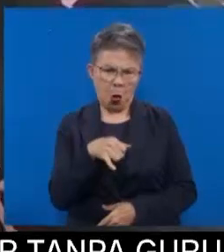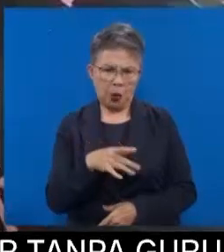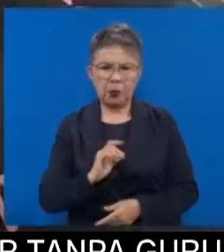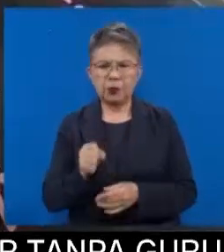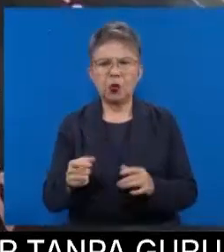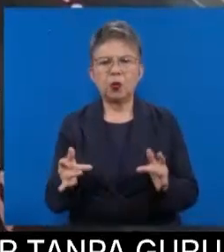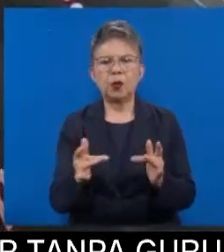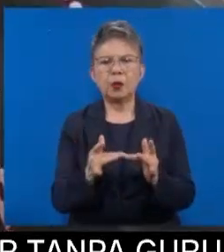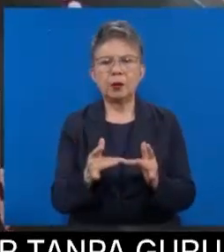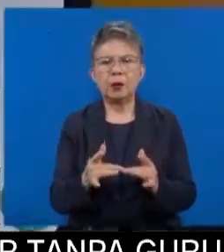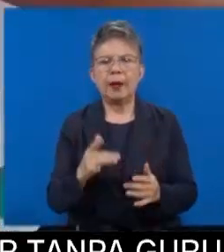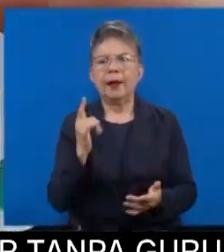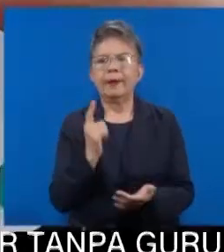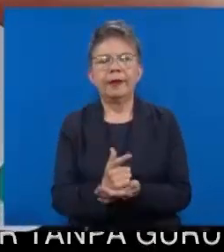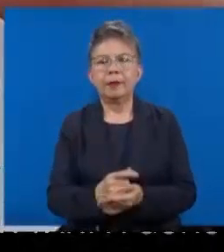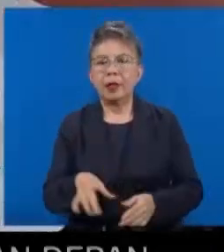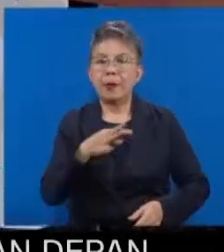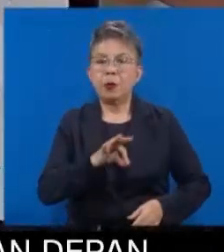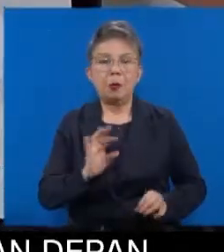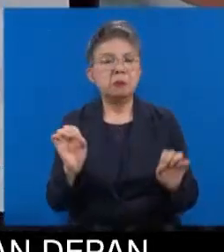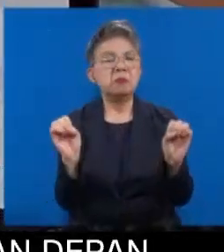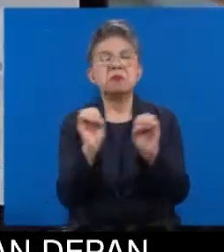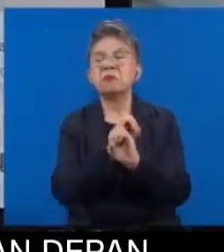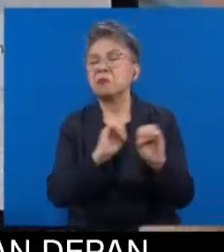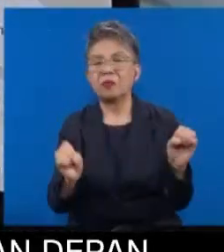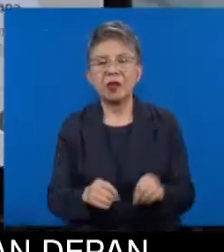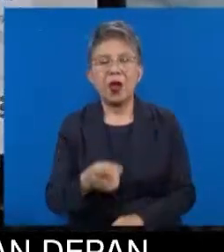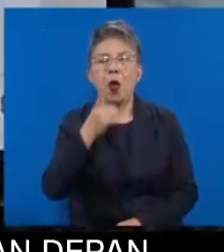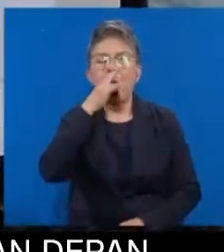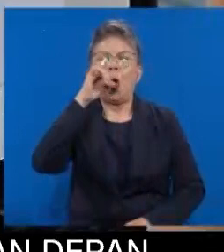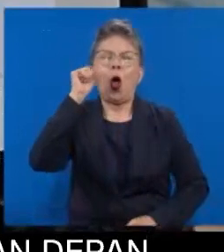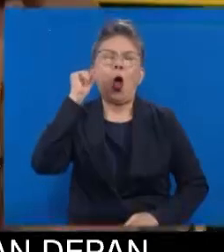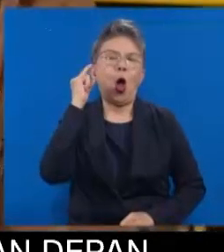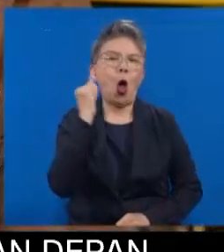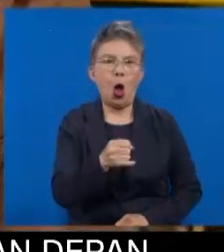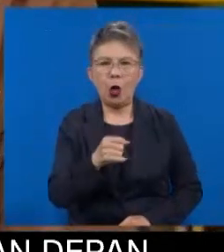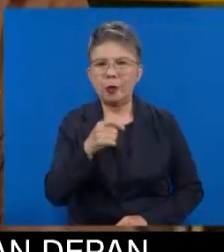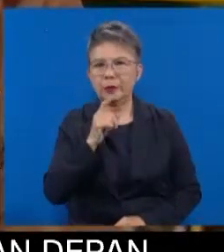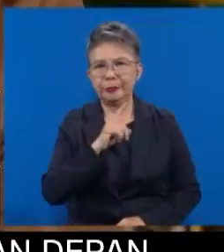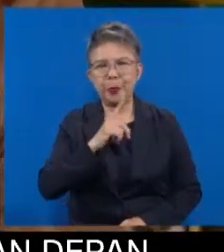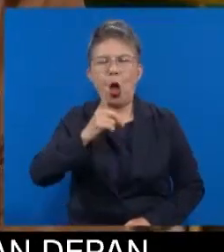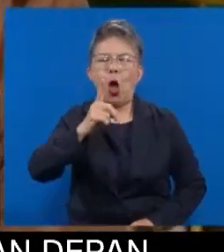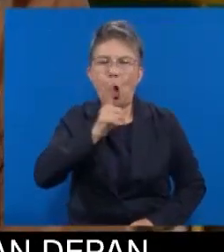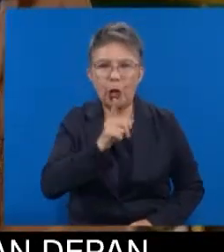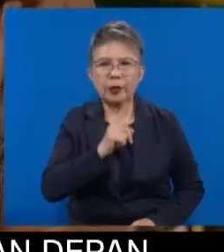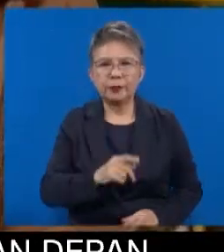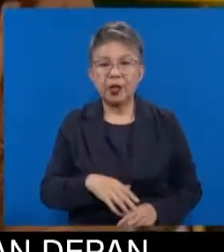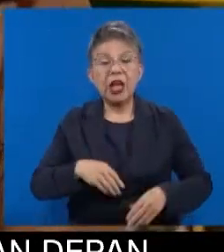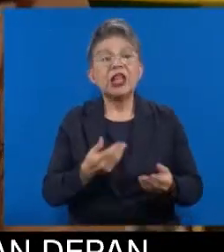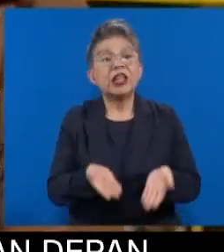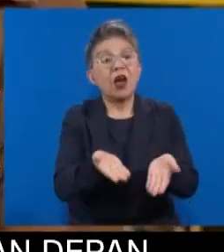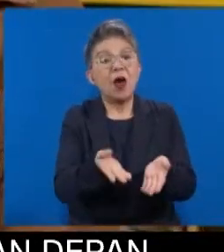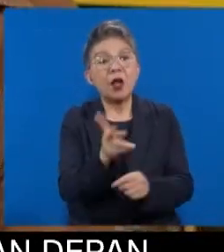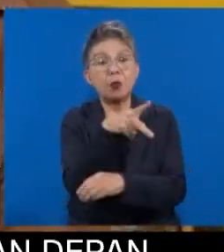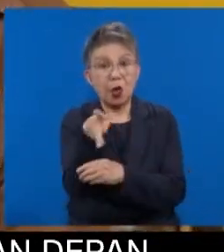para korban tetap tidak mendapatkan keuntungan sesuai dengan yang dijanjikan. Ditawarin tuh proyek sama